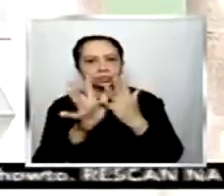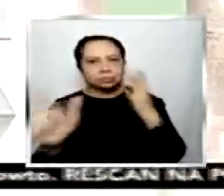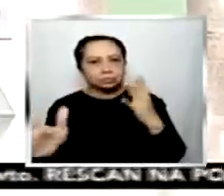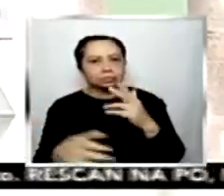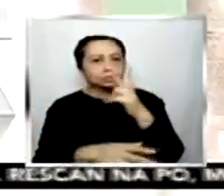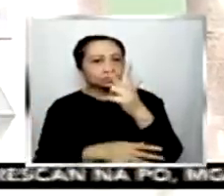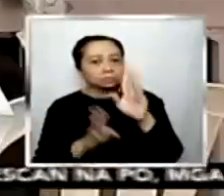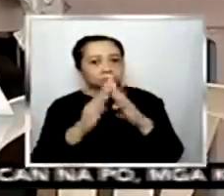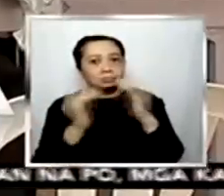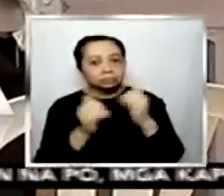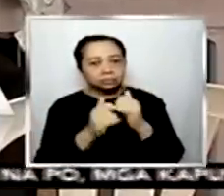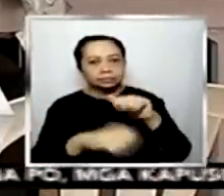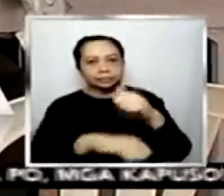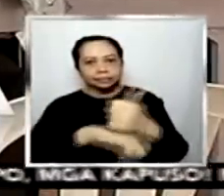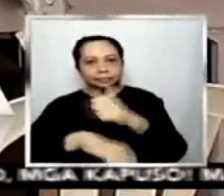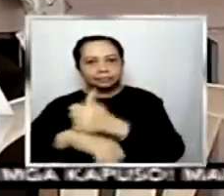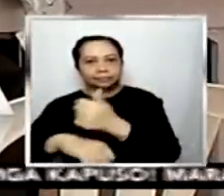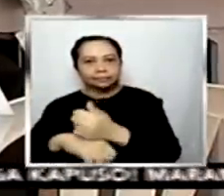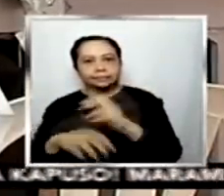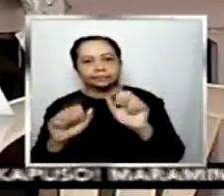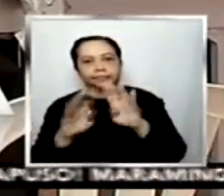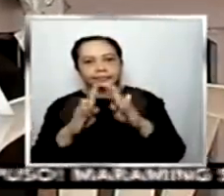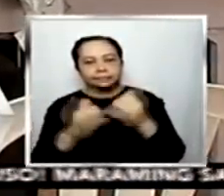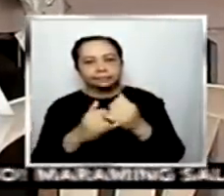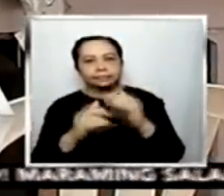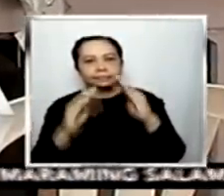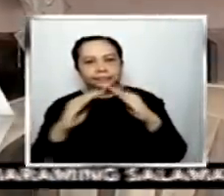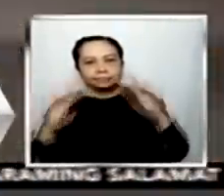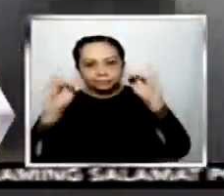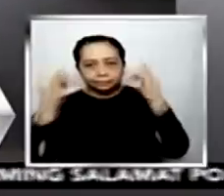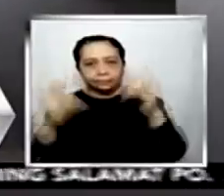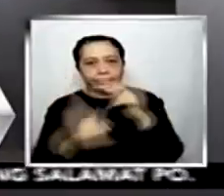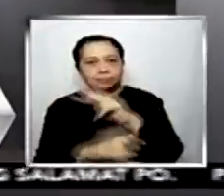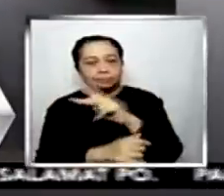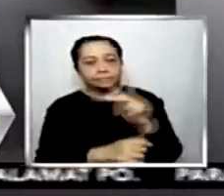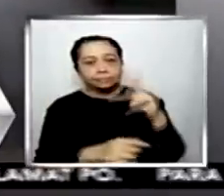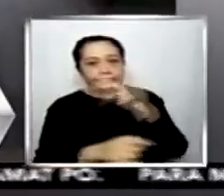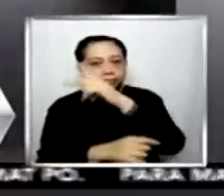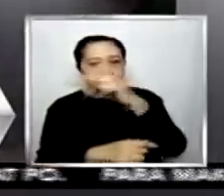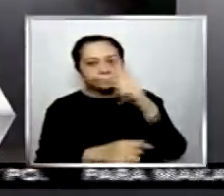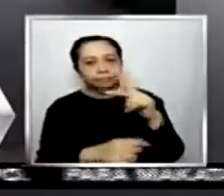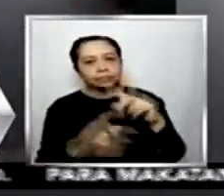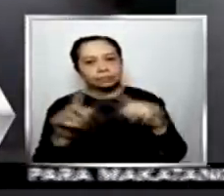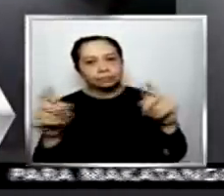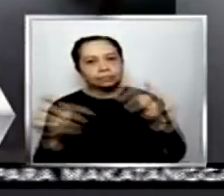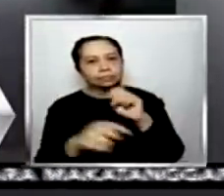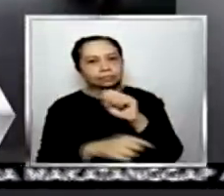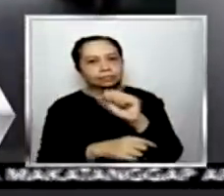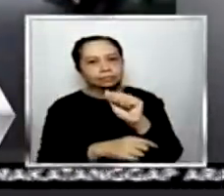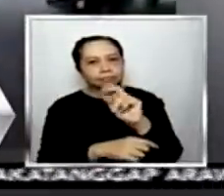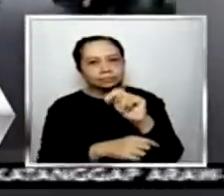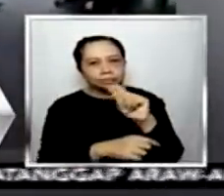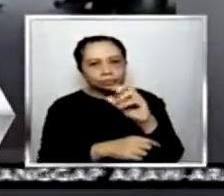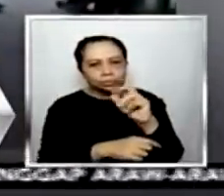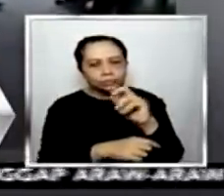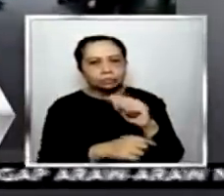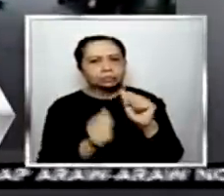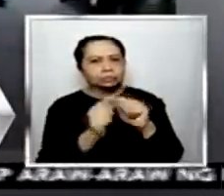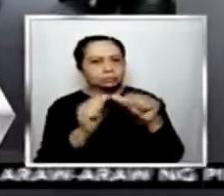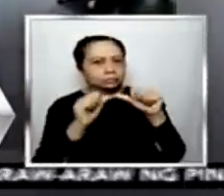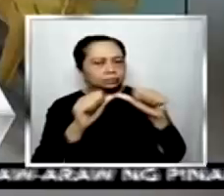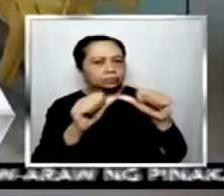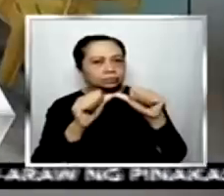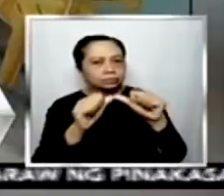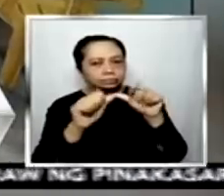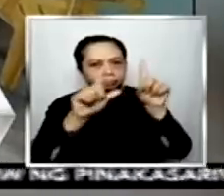naka-assign dito kabilang ang Barangay Bahay Toro, Katipunan at San Antonio. Patuloy naman ang community-based testing sa mga lugar na isinailalim